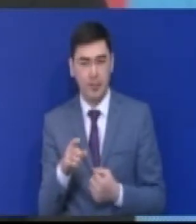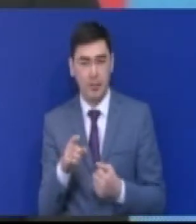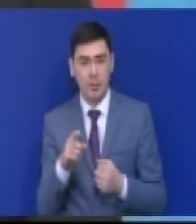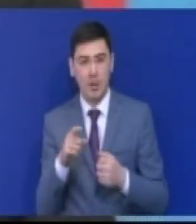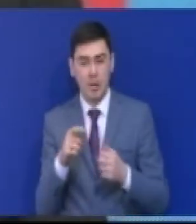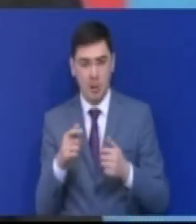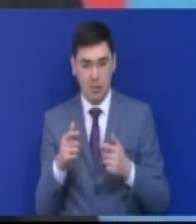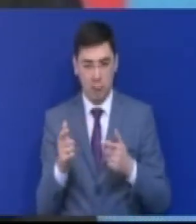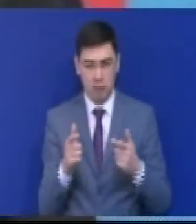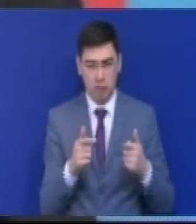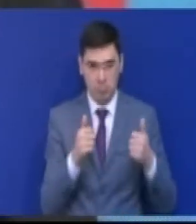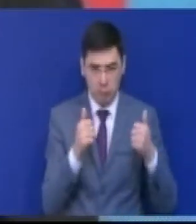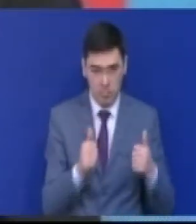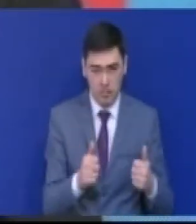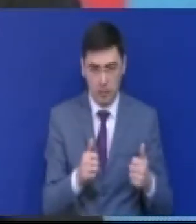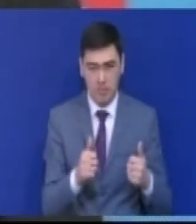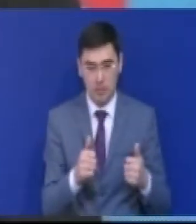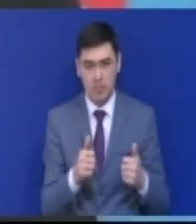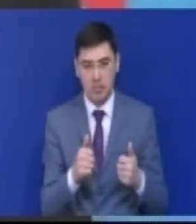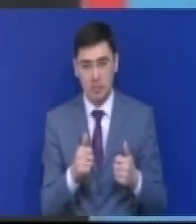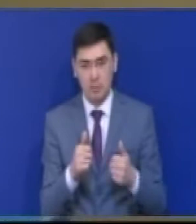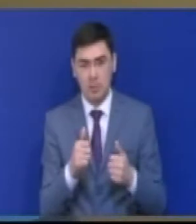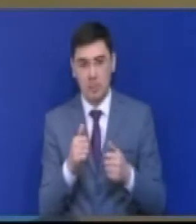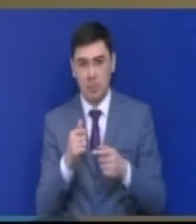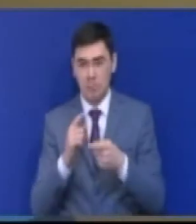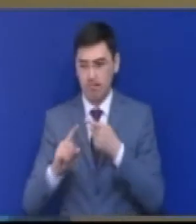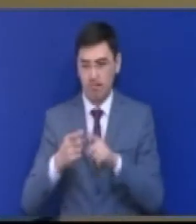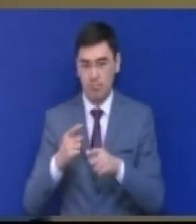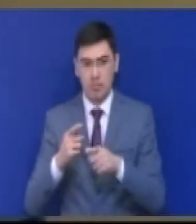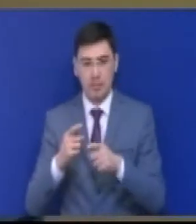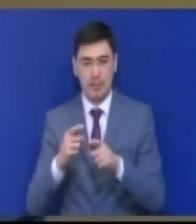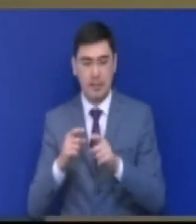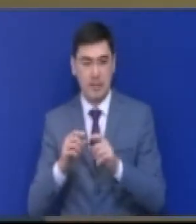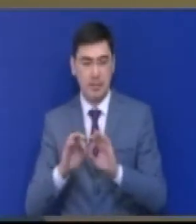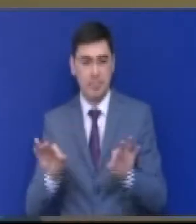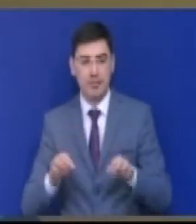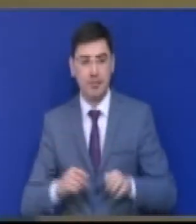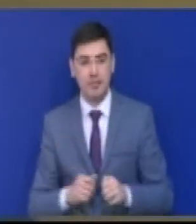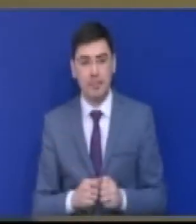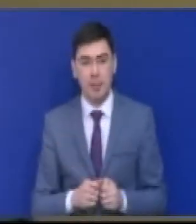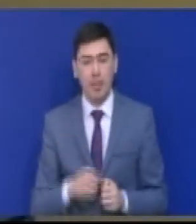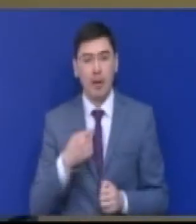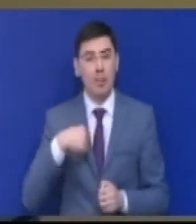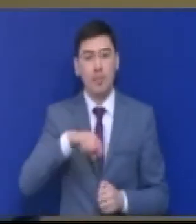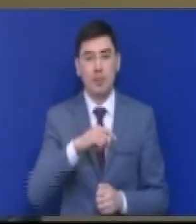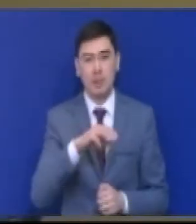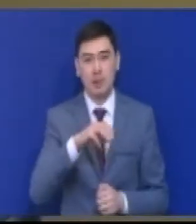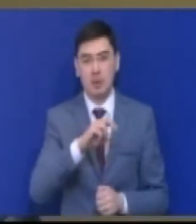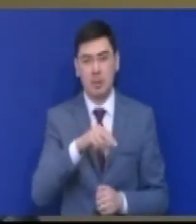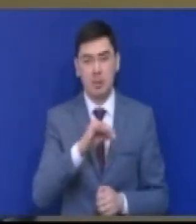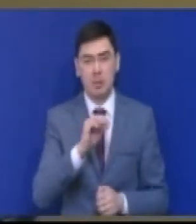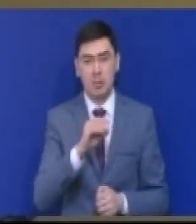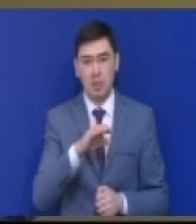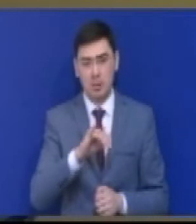хорошей подготовки и отличных выступлений. Мы каждый год команду привозим из Республики Таджикистана.